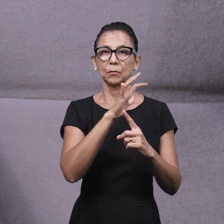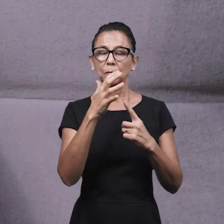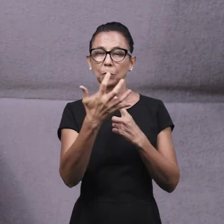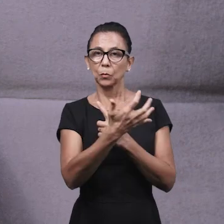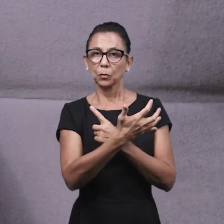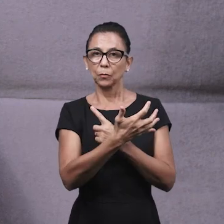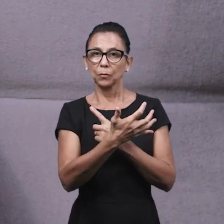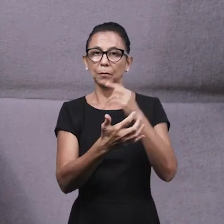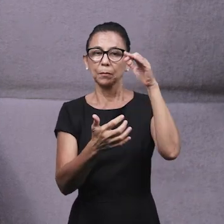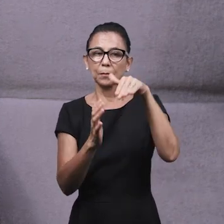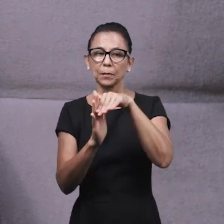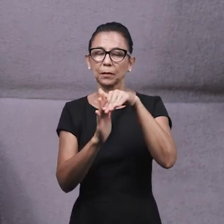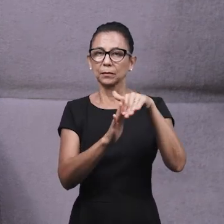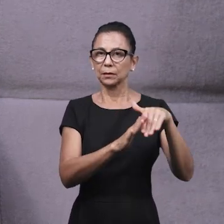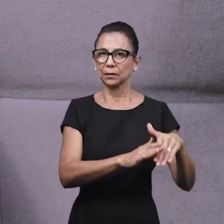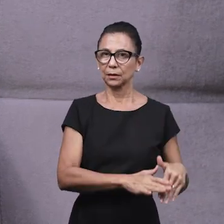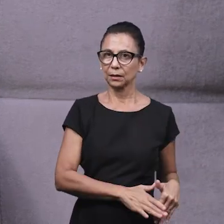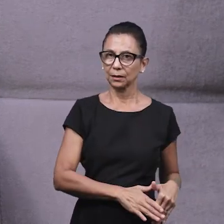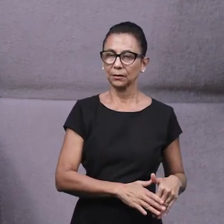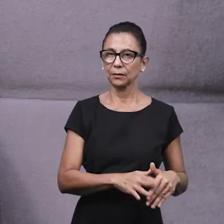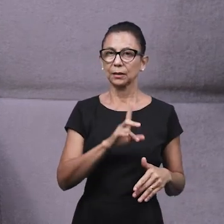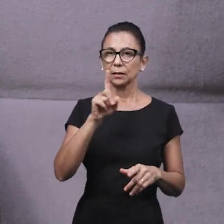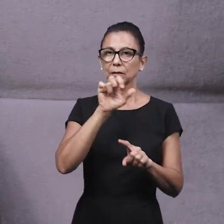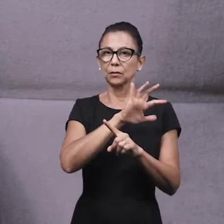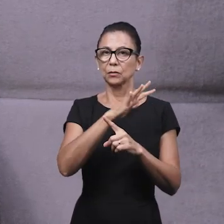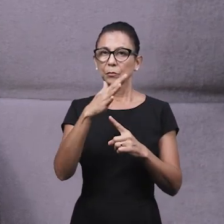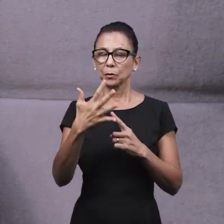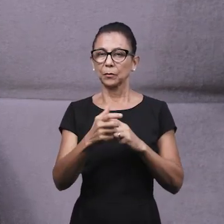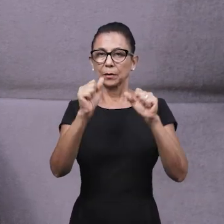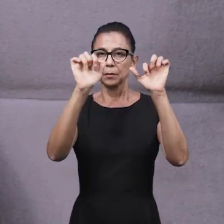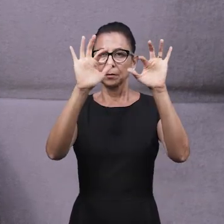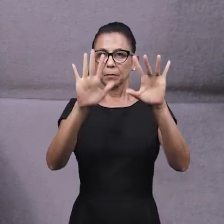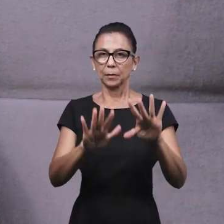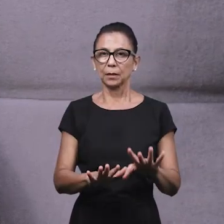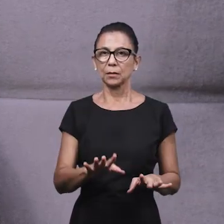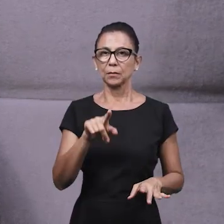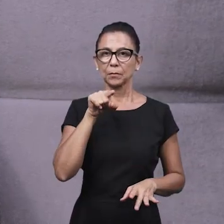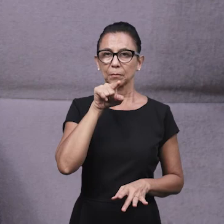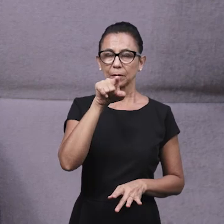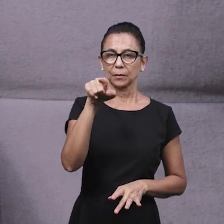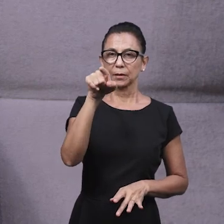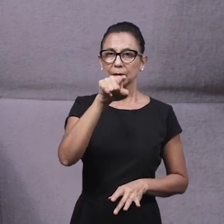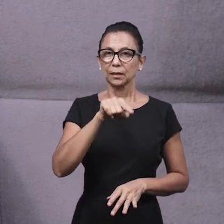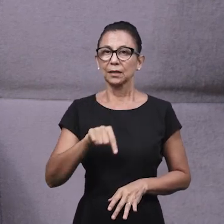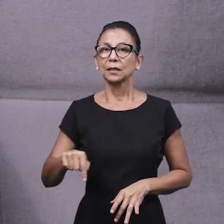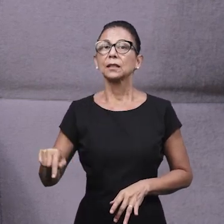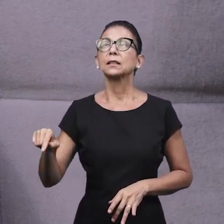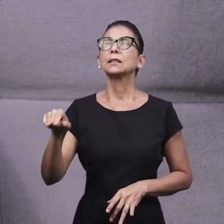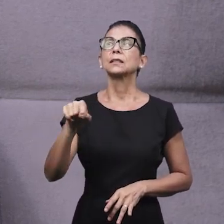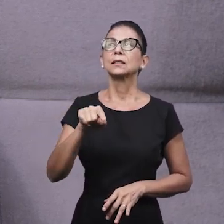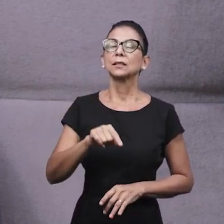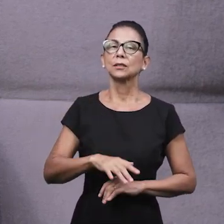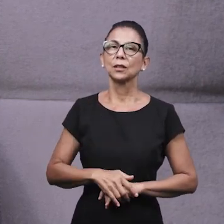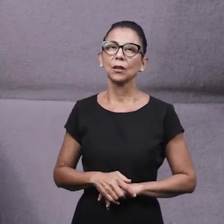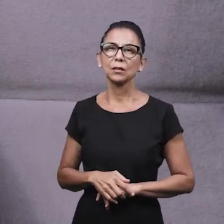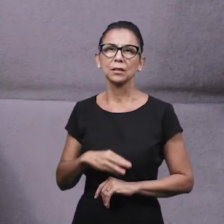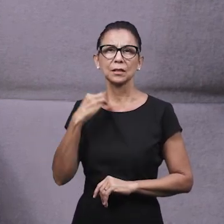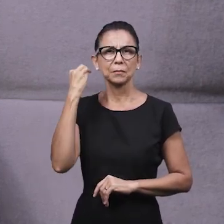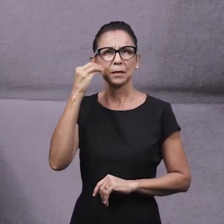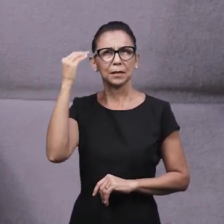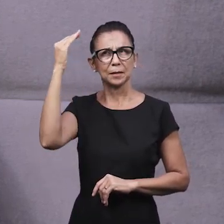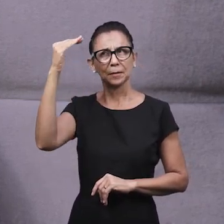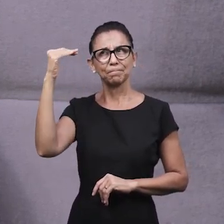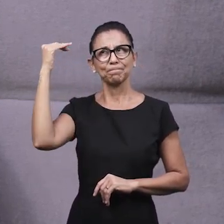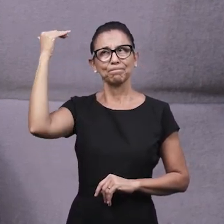Dieu pourvoit à ta bénédiction. Et nous sortons un peu plus mûris pour la gloire